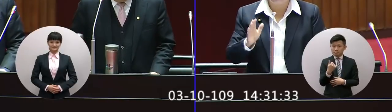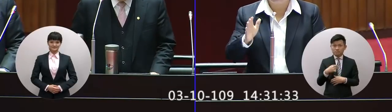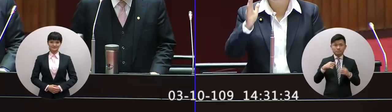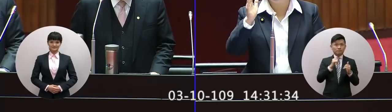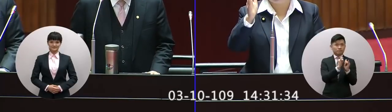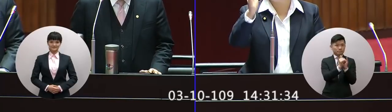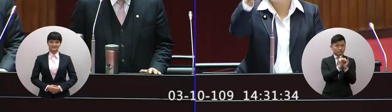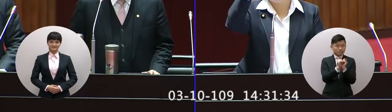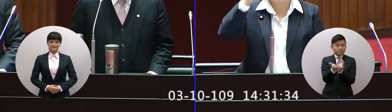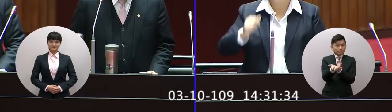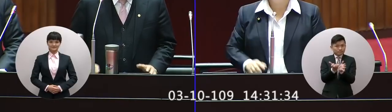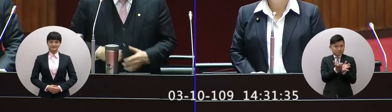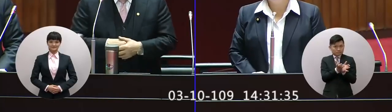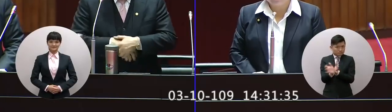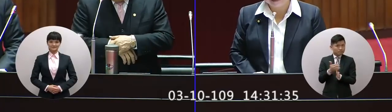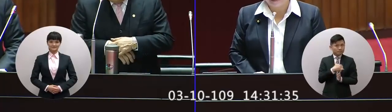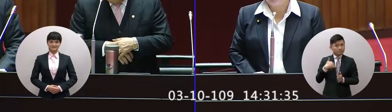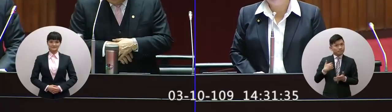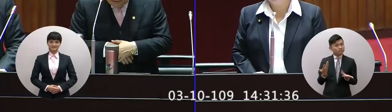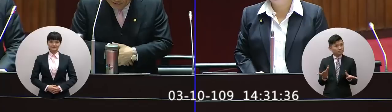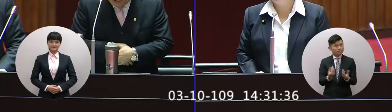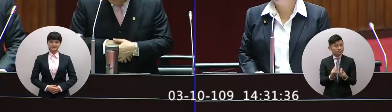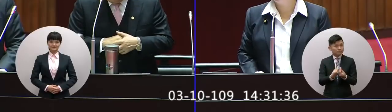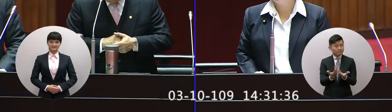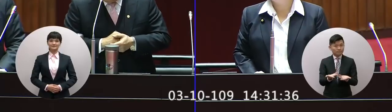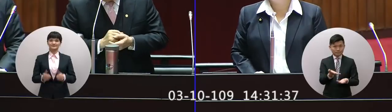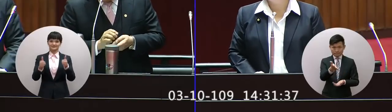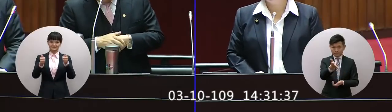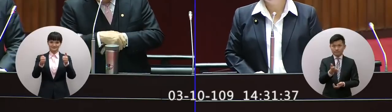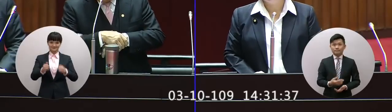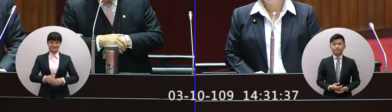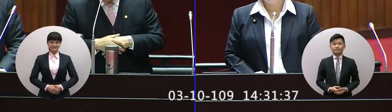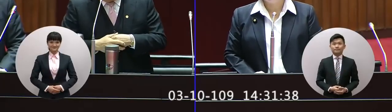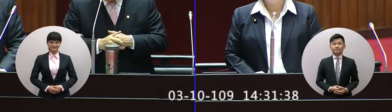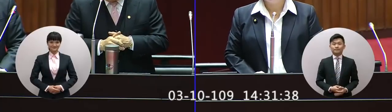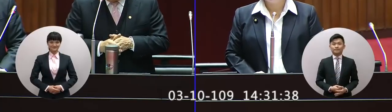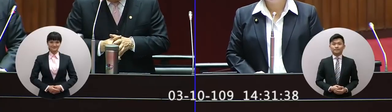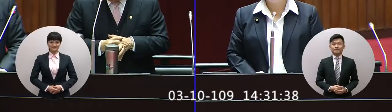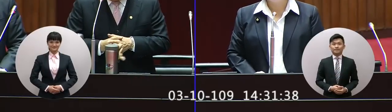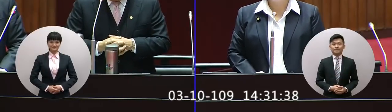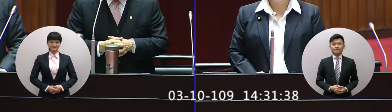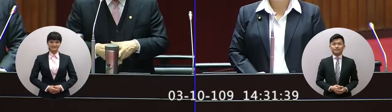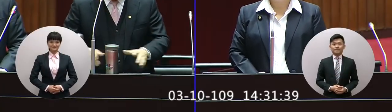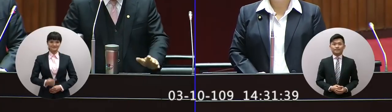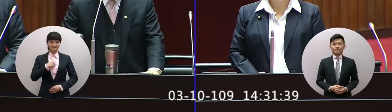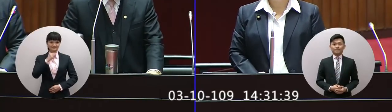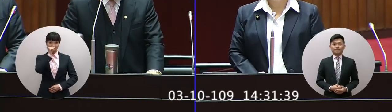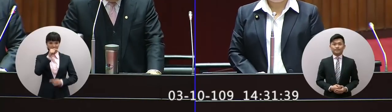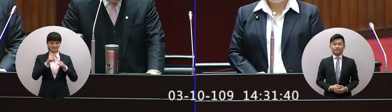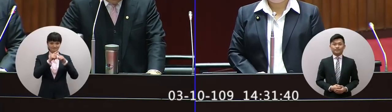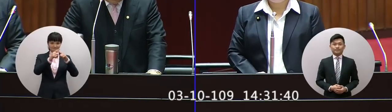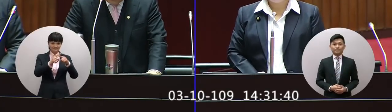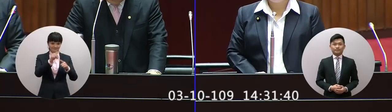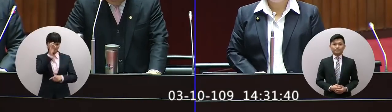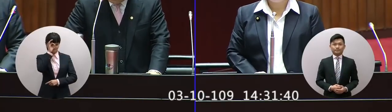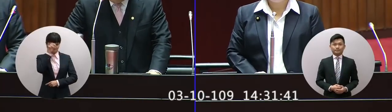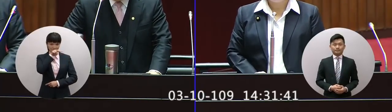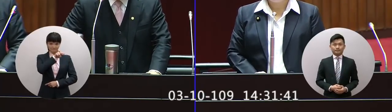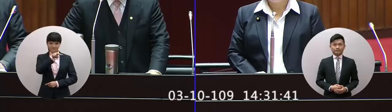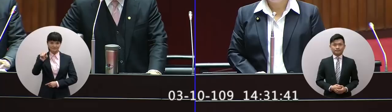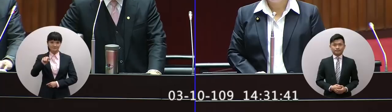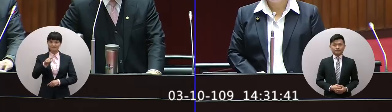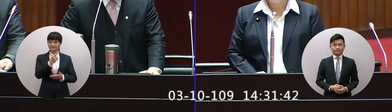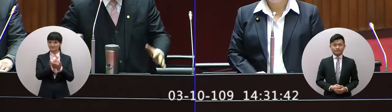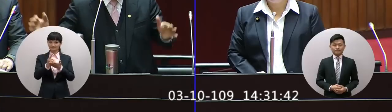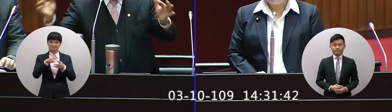可以提早做好准备？请教院长。 谢谢，这个我也特别到网络公司去看。都是非常